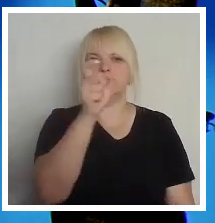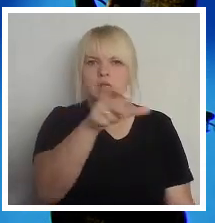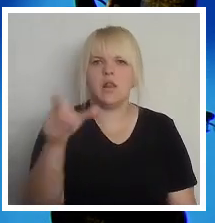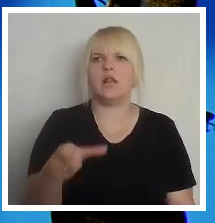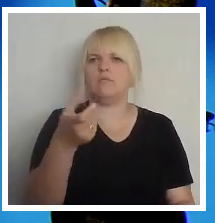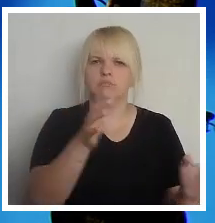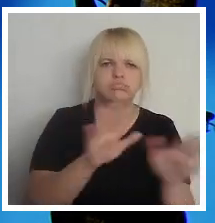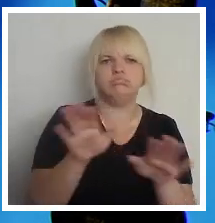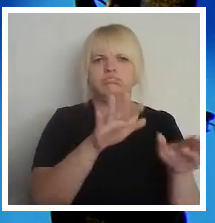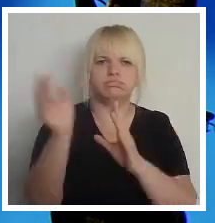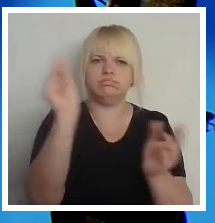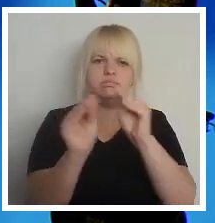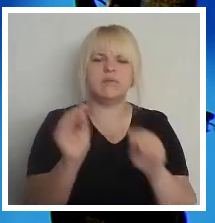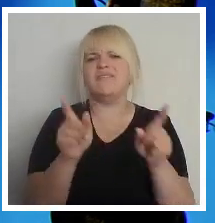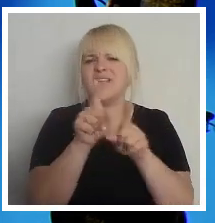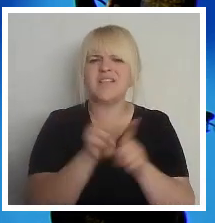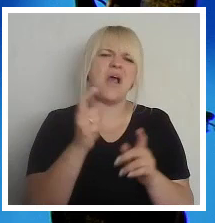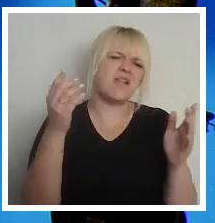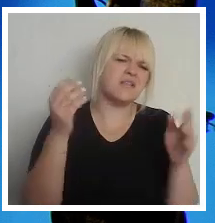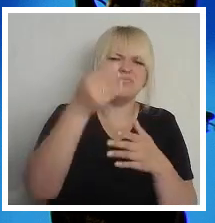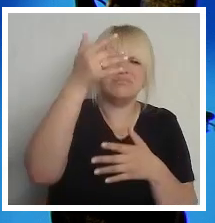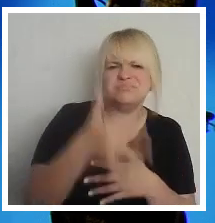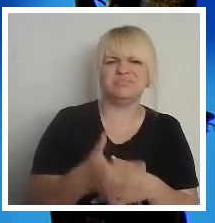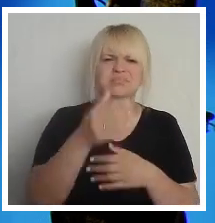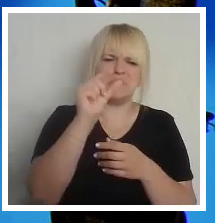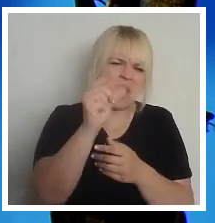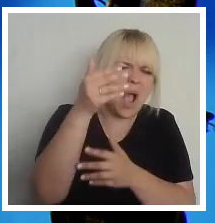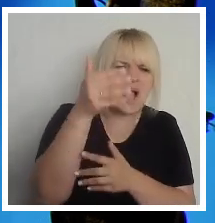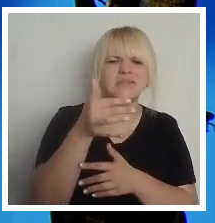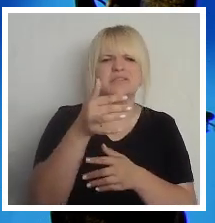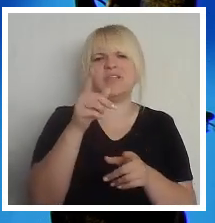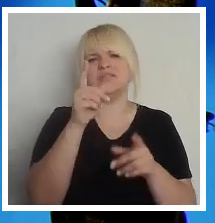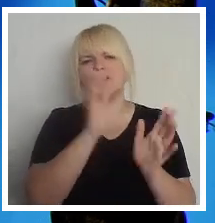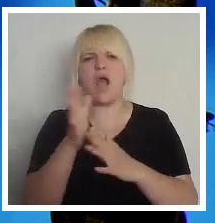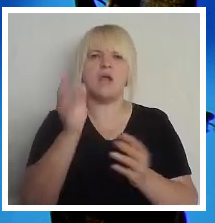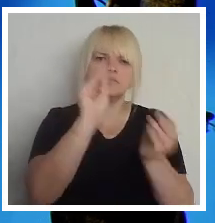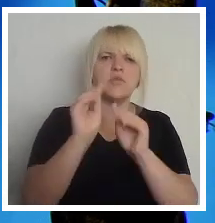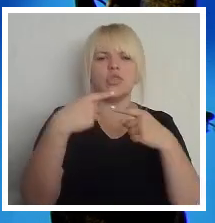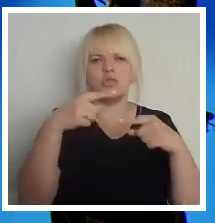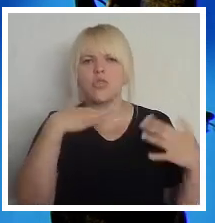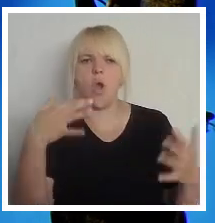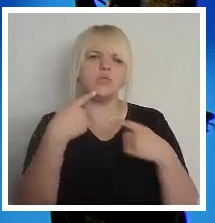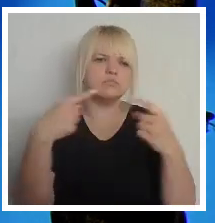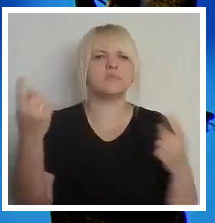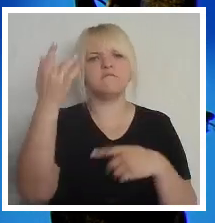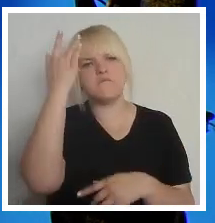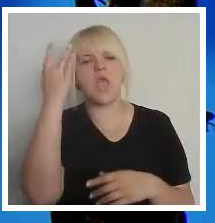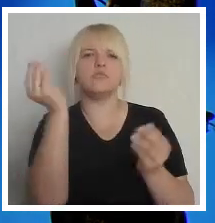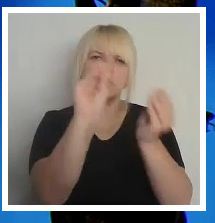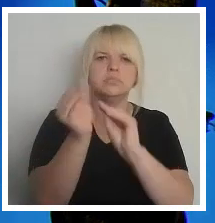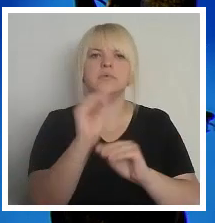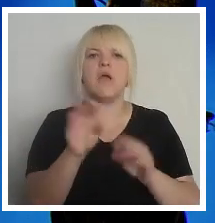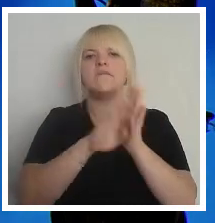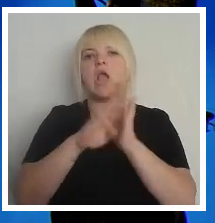klātbūtnes. Vienalga, vai viņas ir lielas, mazas, kārtīgi izstrādātas ar daudziem viedokļiem, vai viņa tā ir vienkārši informācija. Tur